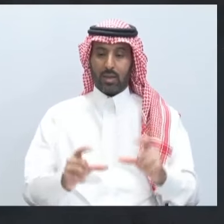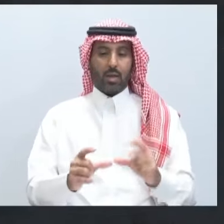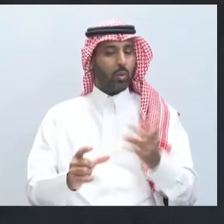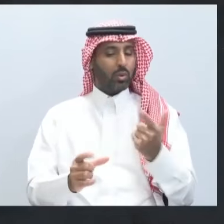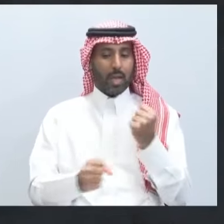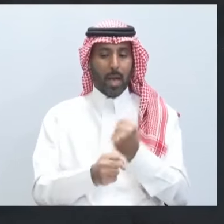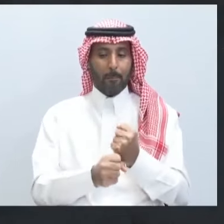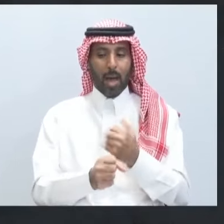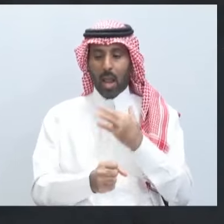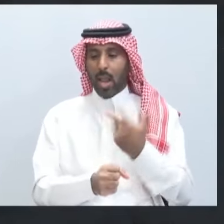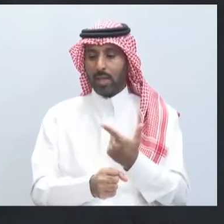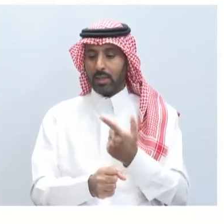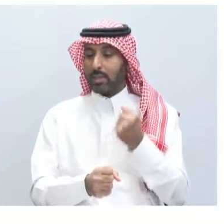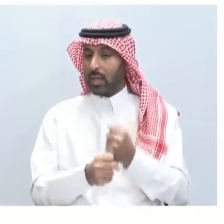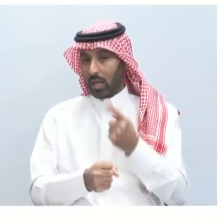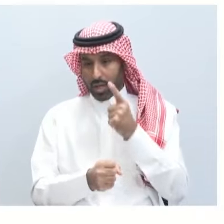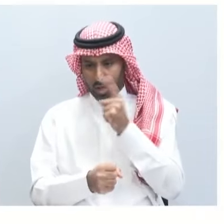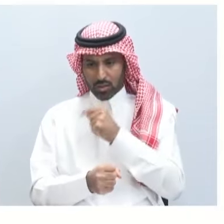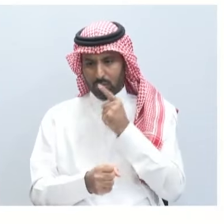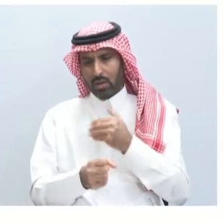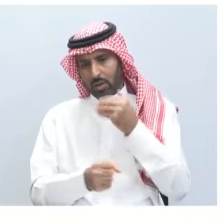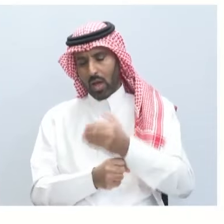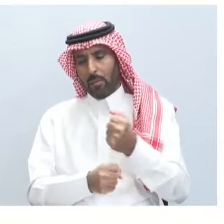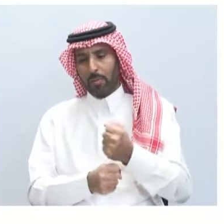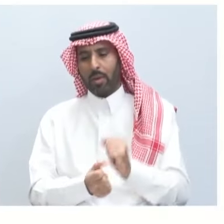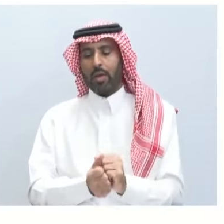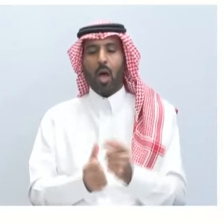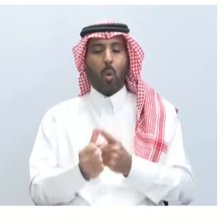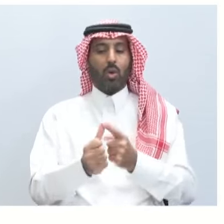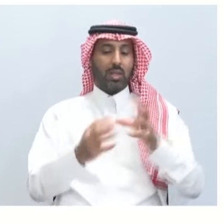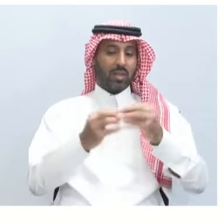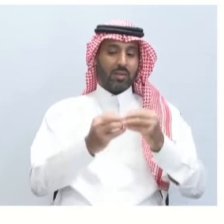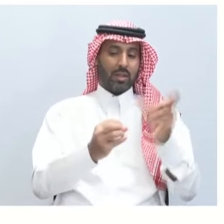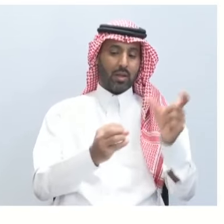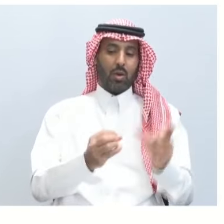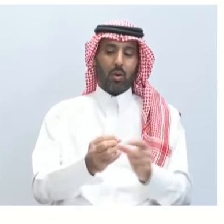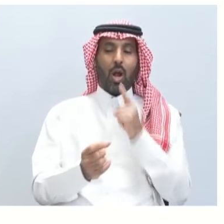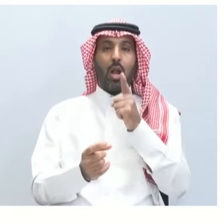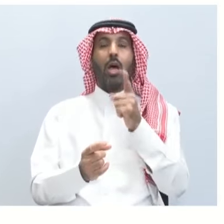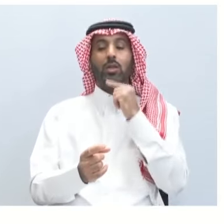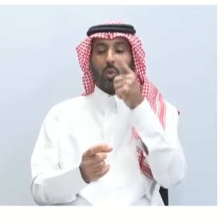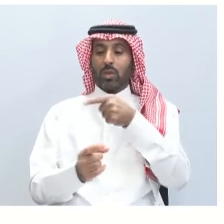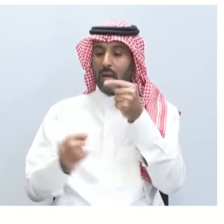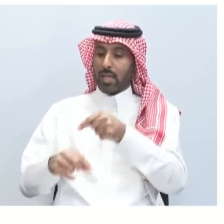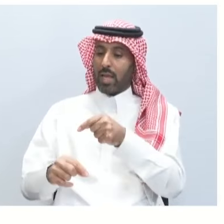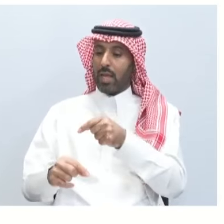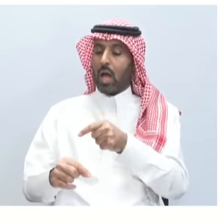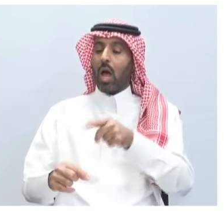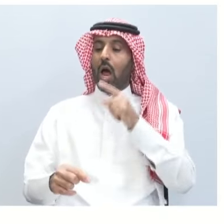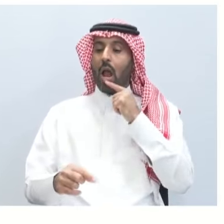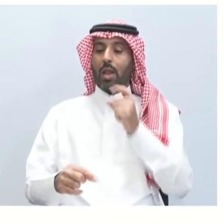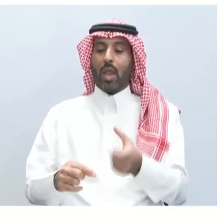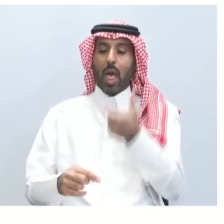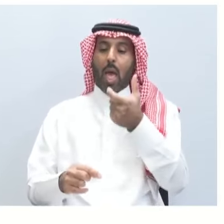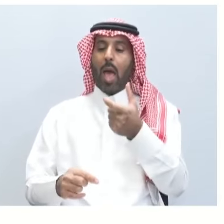ما هي الاعمال التي سنعمل بها فنبض اولا بالتفسير هذه الايات يقول الله عز وجل ولقد اتينا لقمان الحكمه